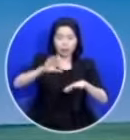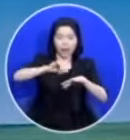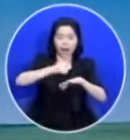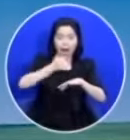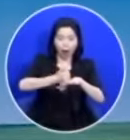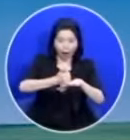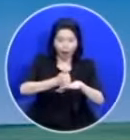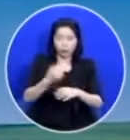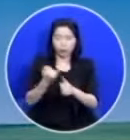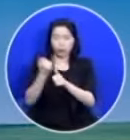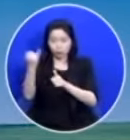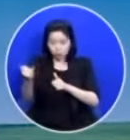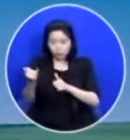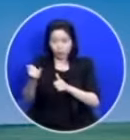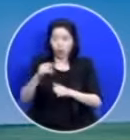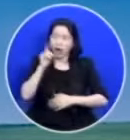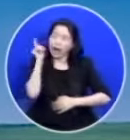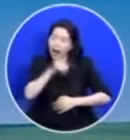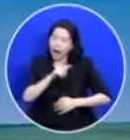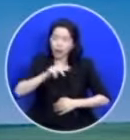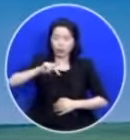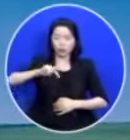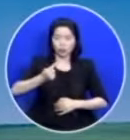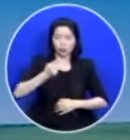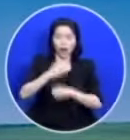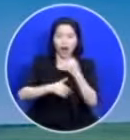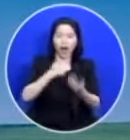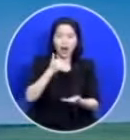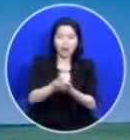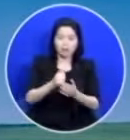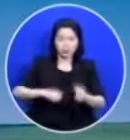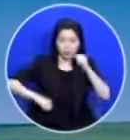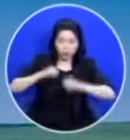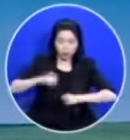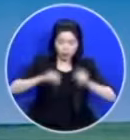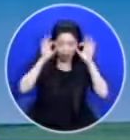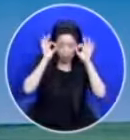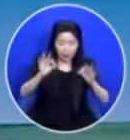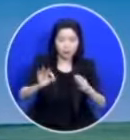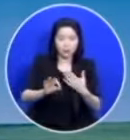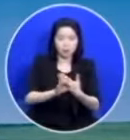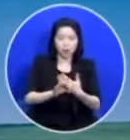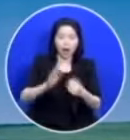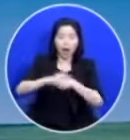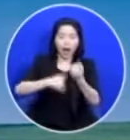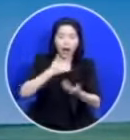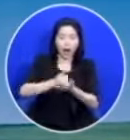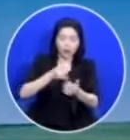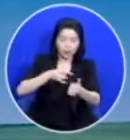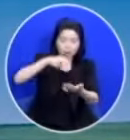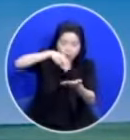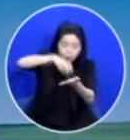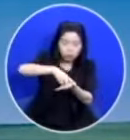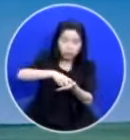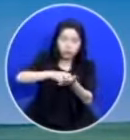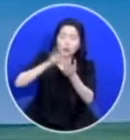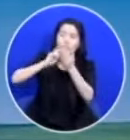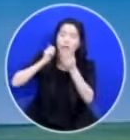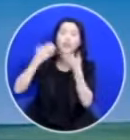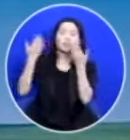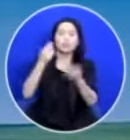아무리 악하다고 하지만 그들이 하나님의 역사를 보았다면 하나님께 무릎꿇고 경배할 줄